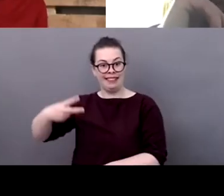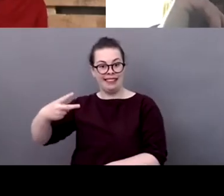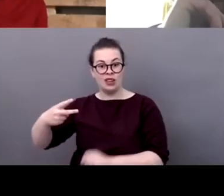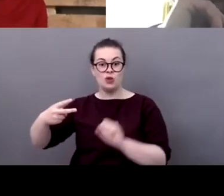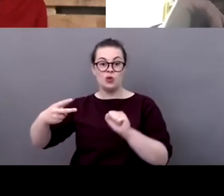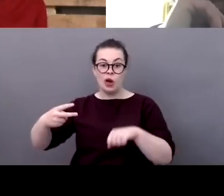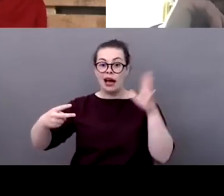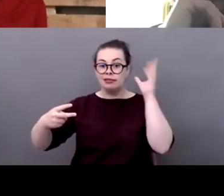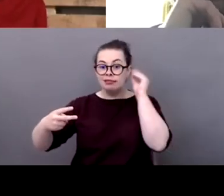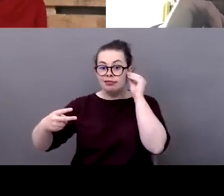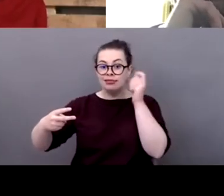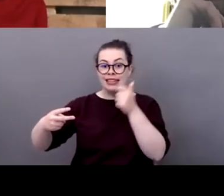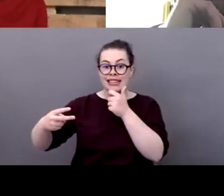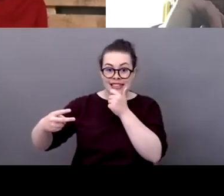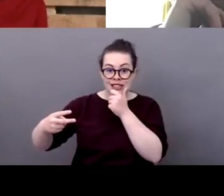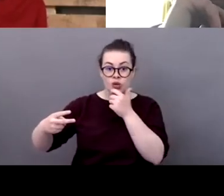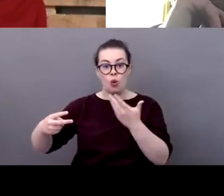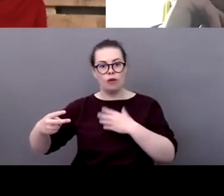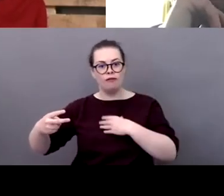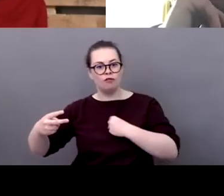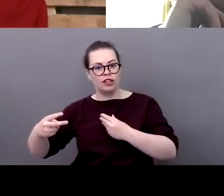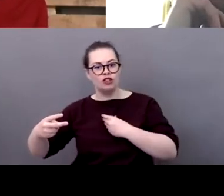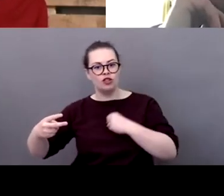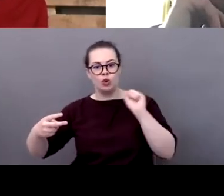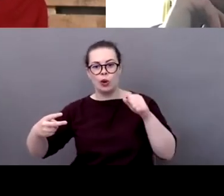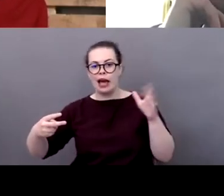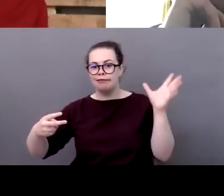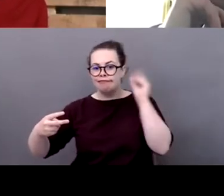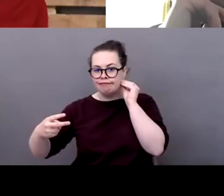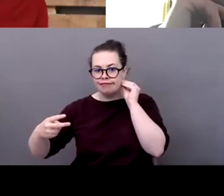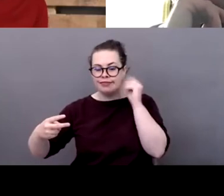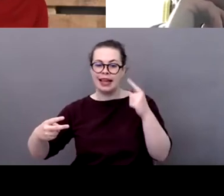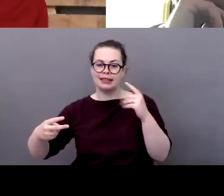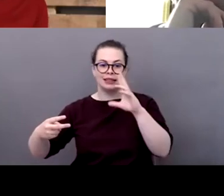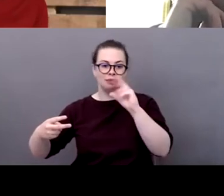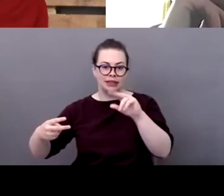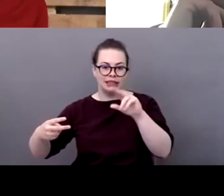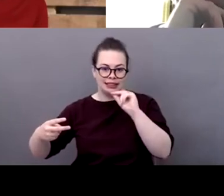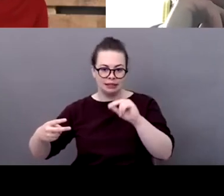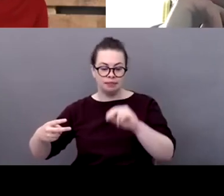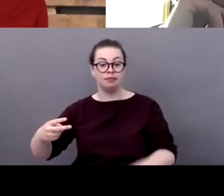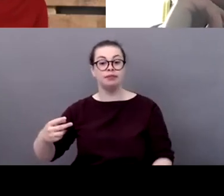languages, because we're going to speak French with Mr. TARABELLA.